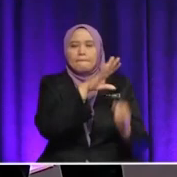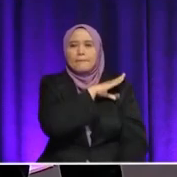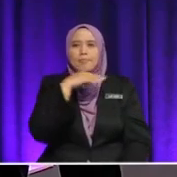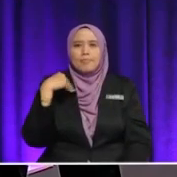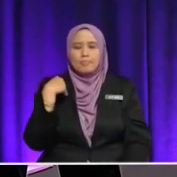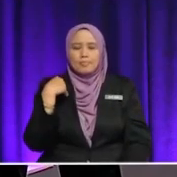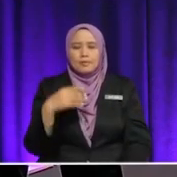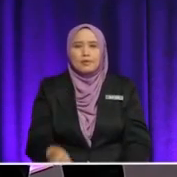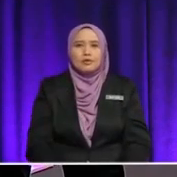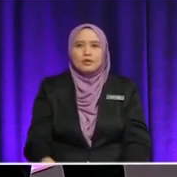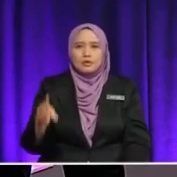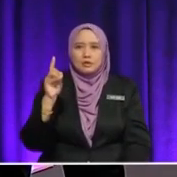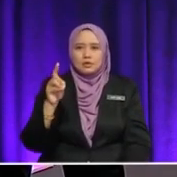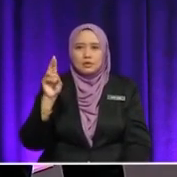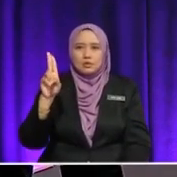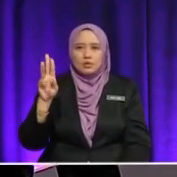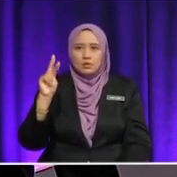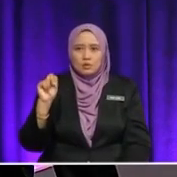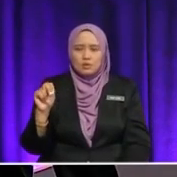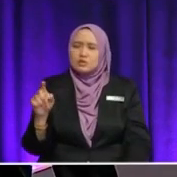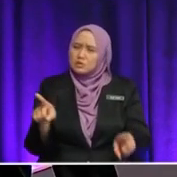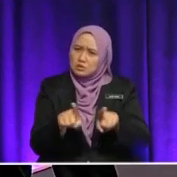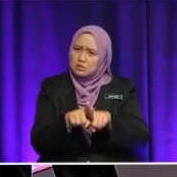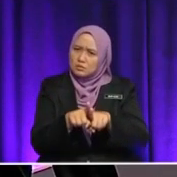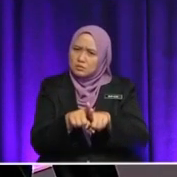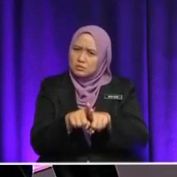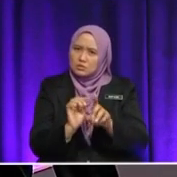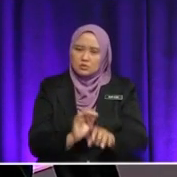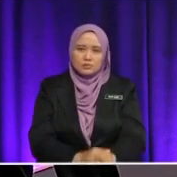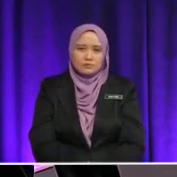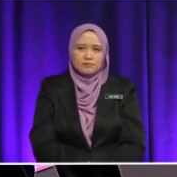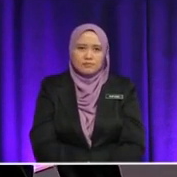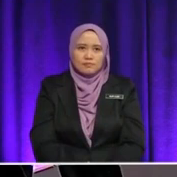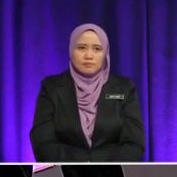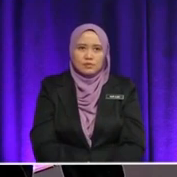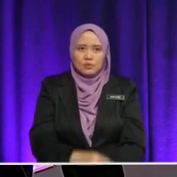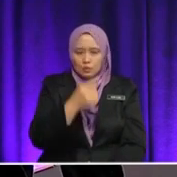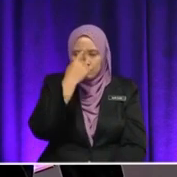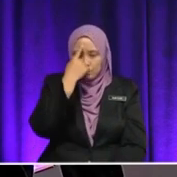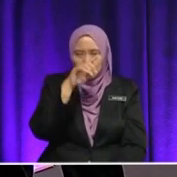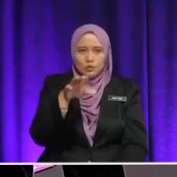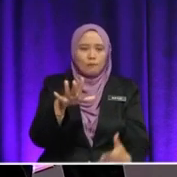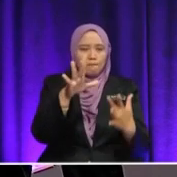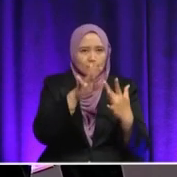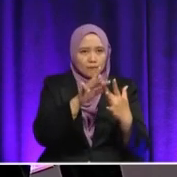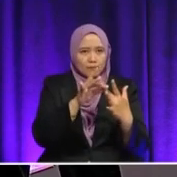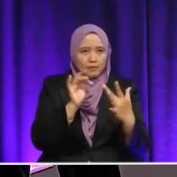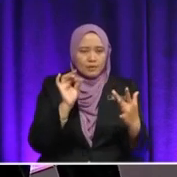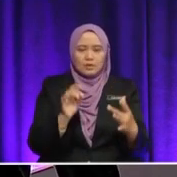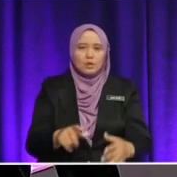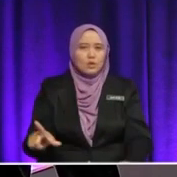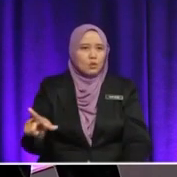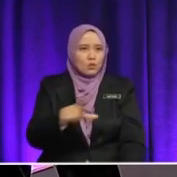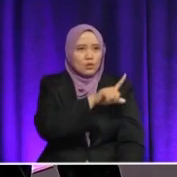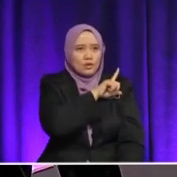soalnya Mak baik disebabkan saya adem menyakitkan tentang memilih wakidi paling rendah dewan dengan negeri betul pakai